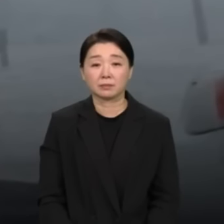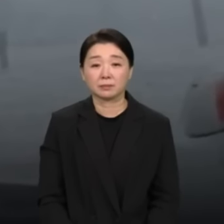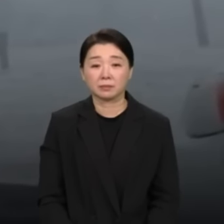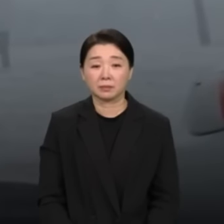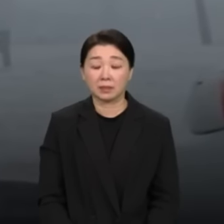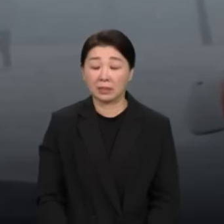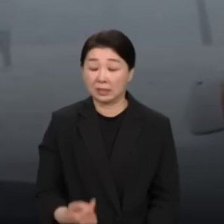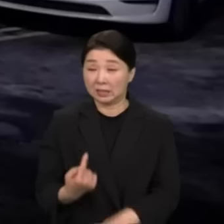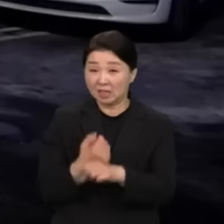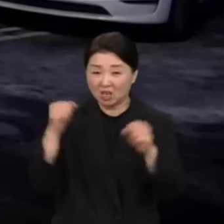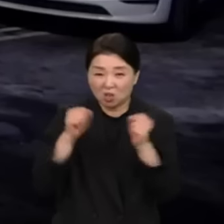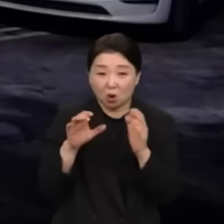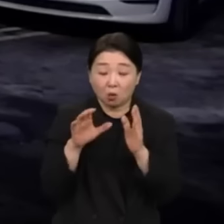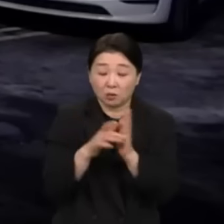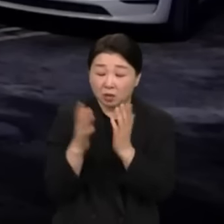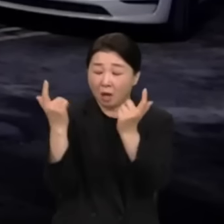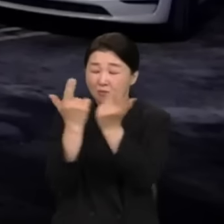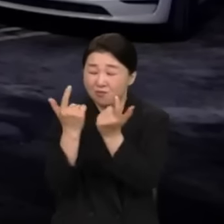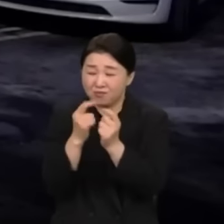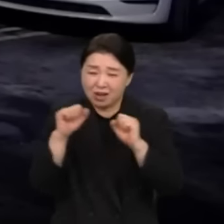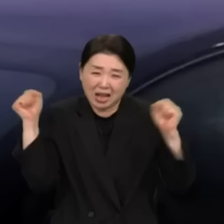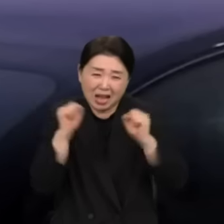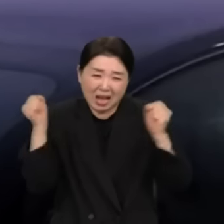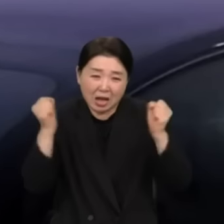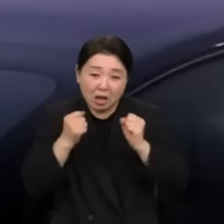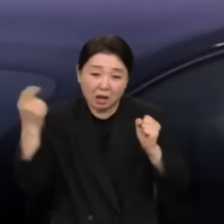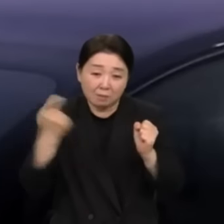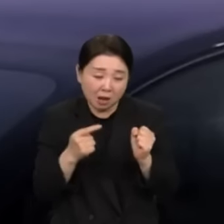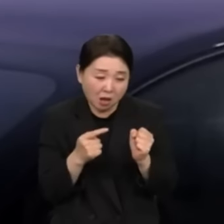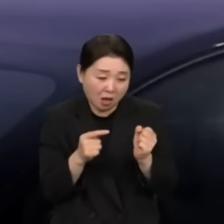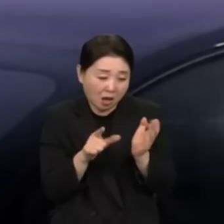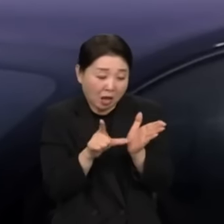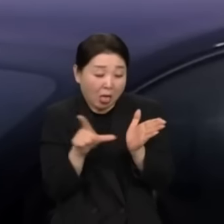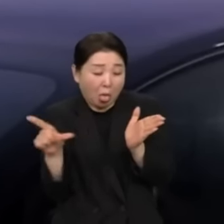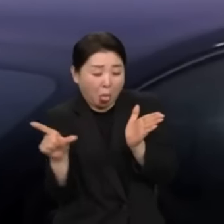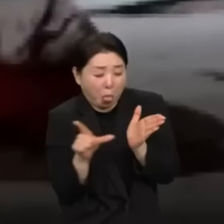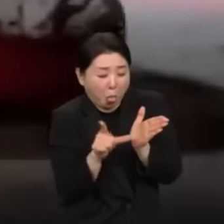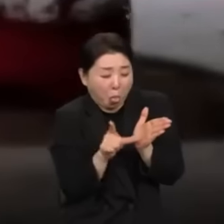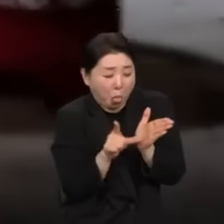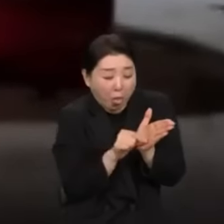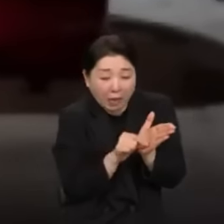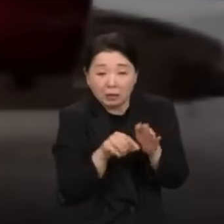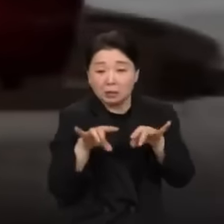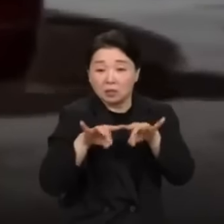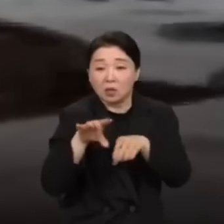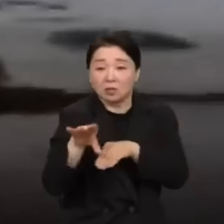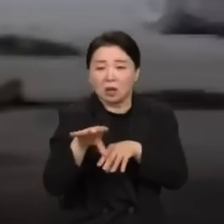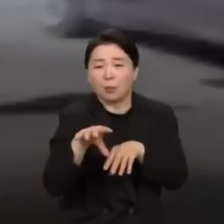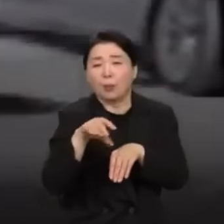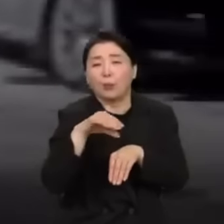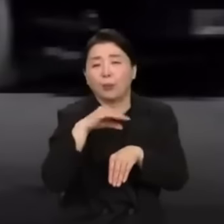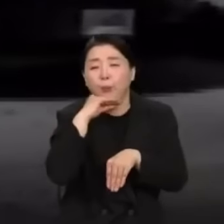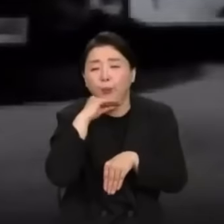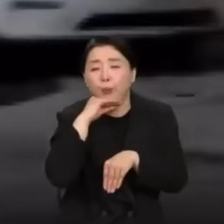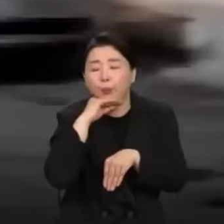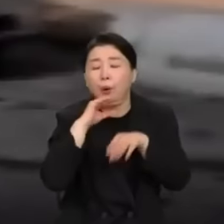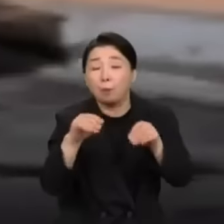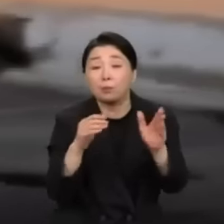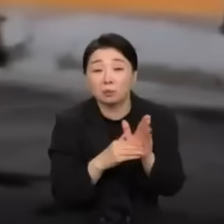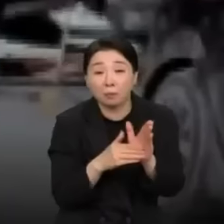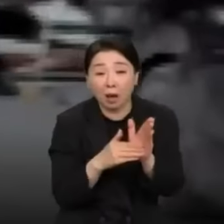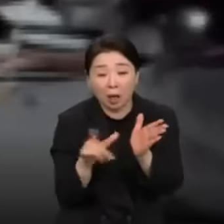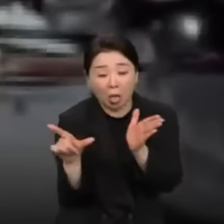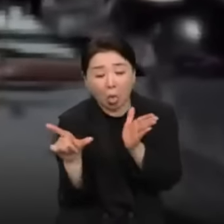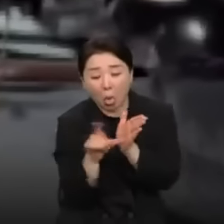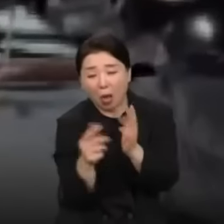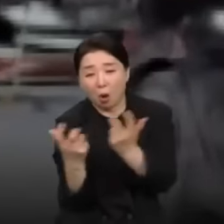지난 겨울 북극 한파가 기승을 부리며 배터리가 방전돼 줄줄이 멈춰섰던 전기차들. 설상가상으로